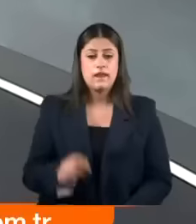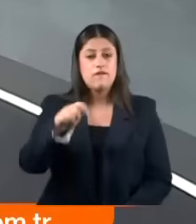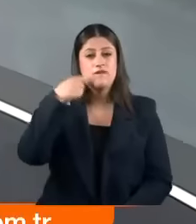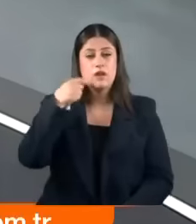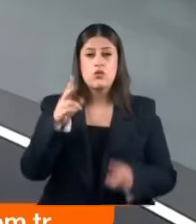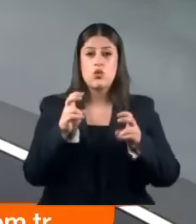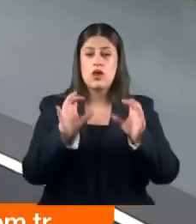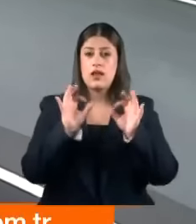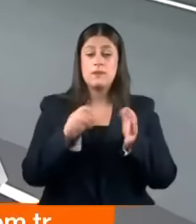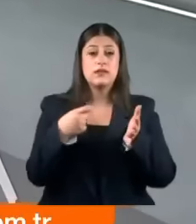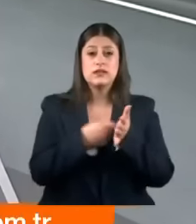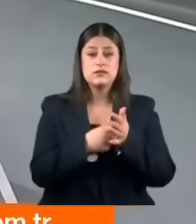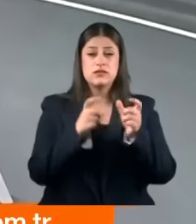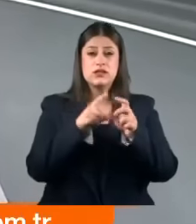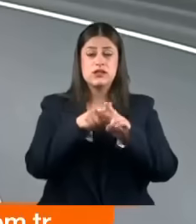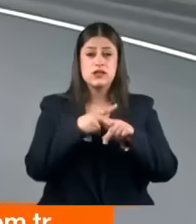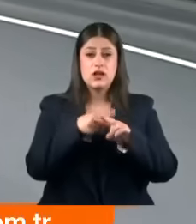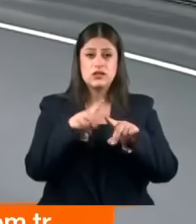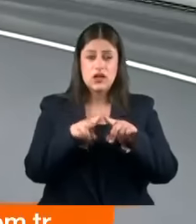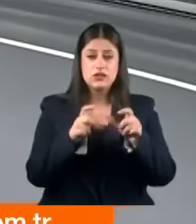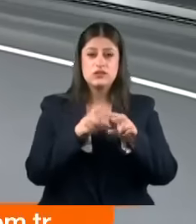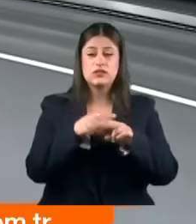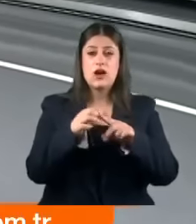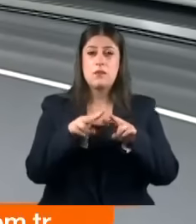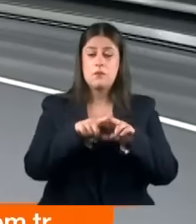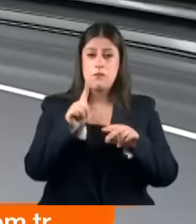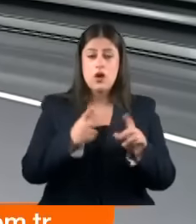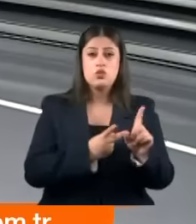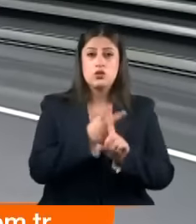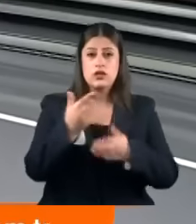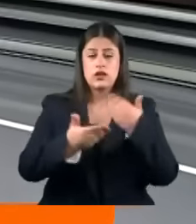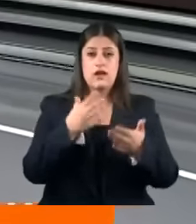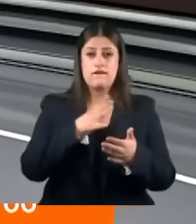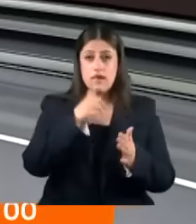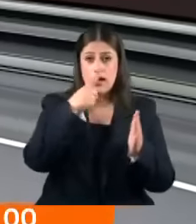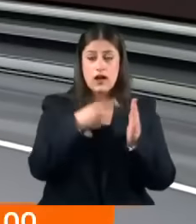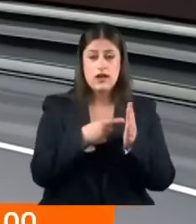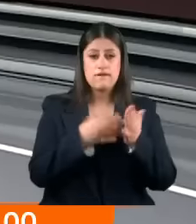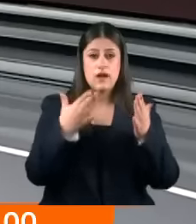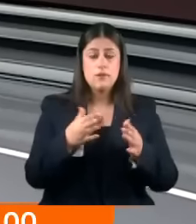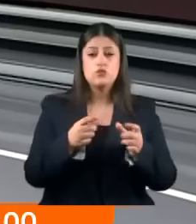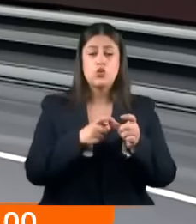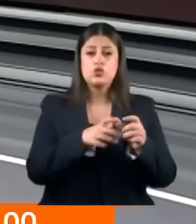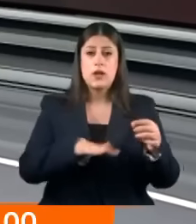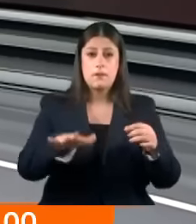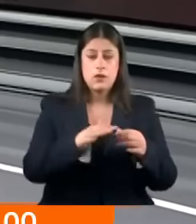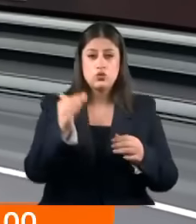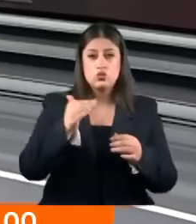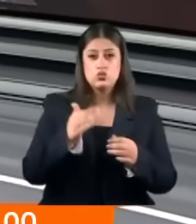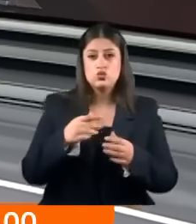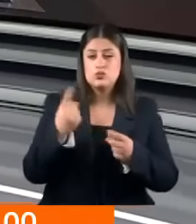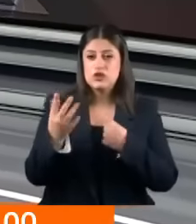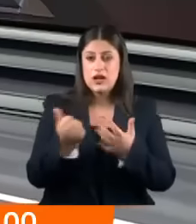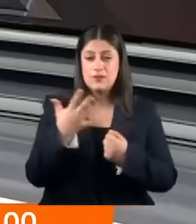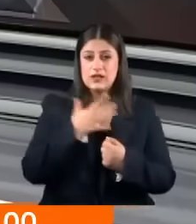Filmlere konu olan adına sazan sarmalı denen dolandırıcının hikayesi var sırada. Hedefte hem sosyal medyada ucuza ürün almak isteyen